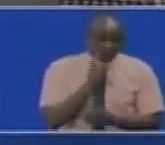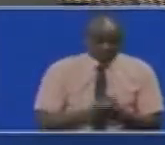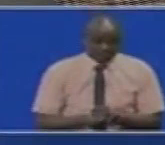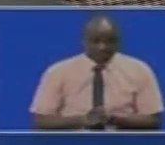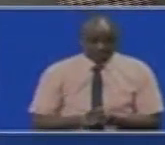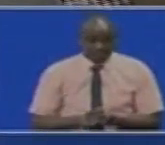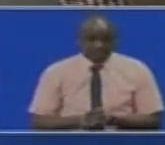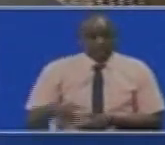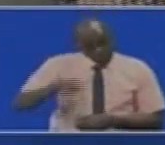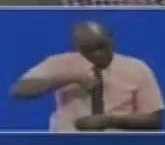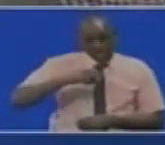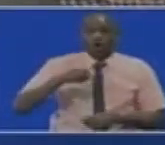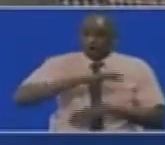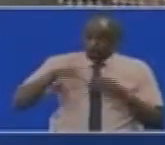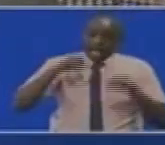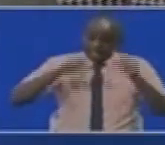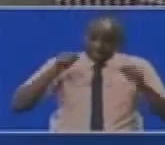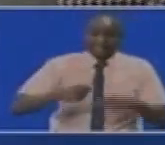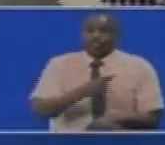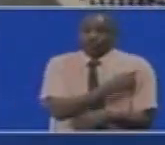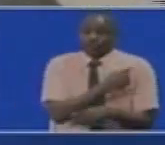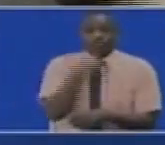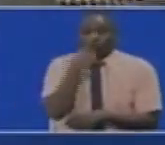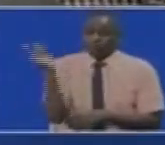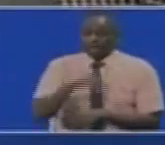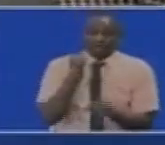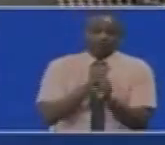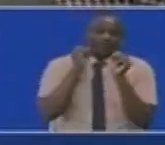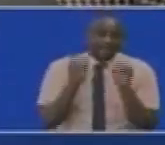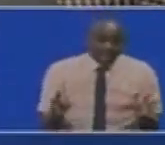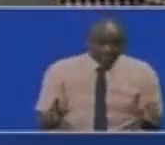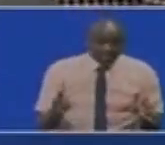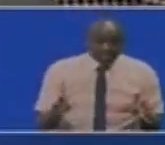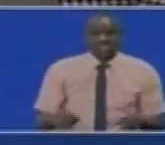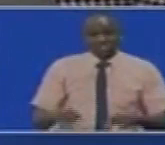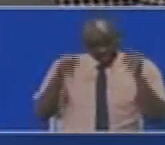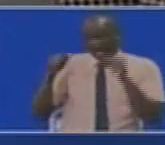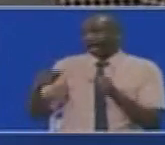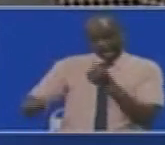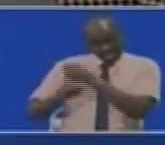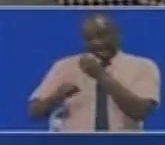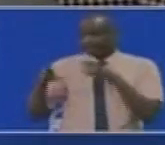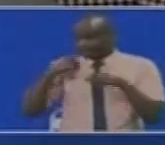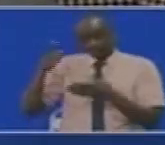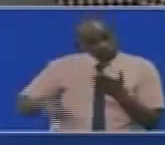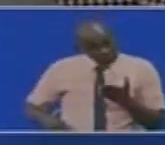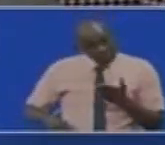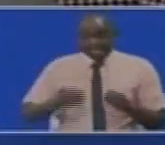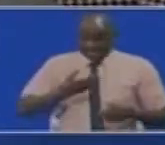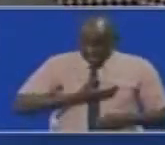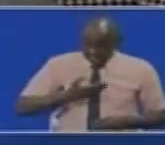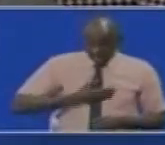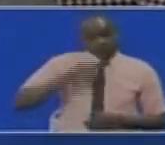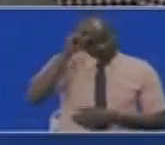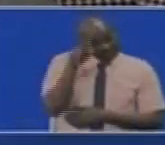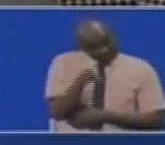We have all agreed to ensure that those doctors that don't come back, like our chair has indicated, the council